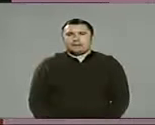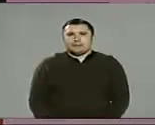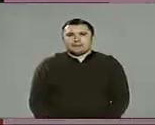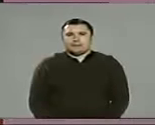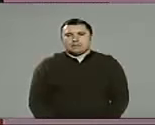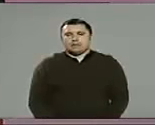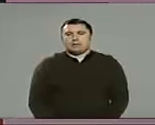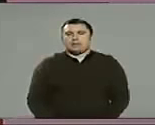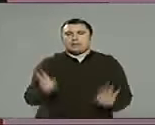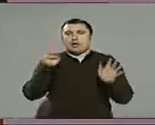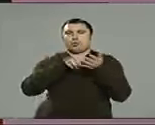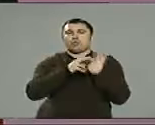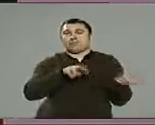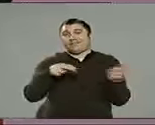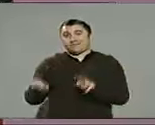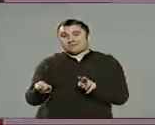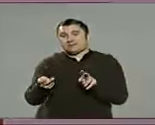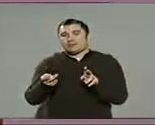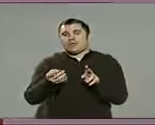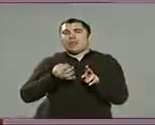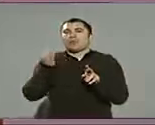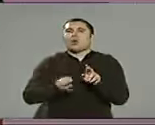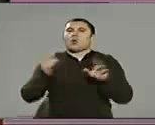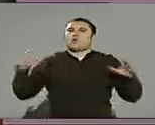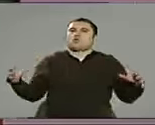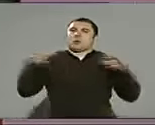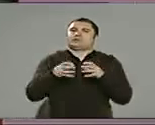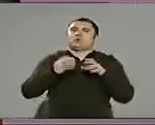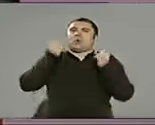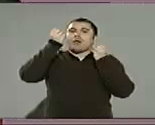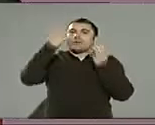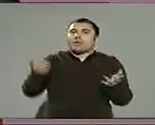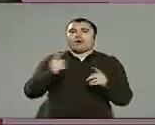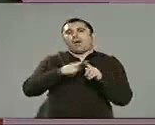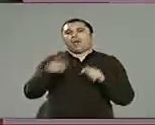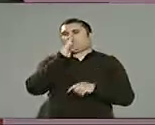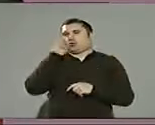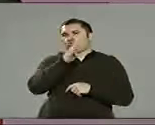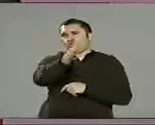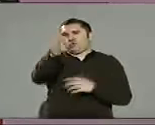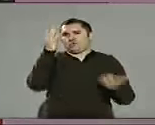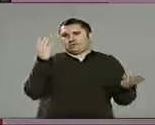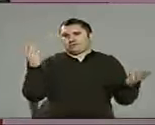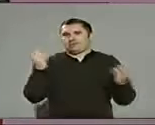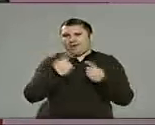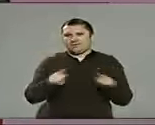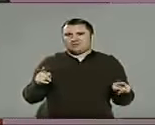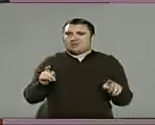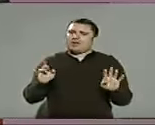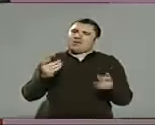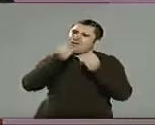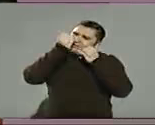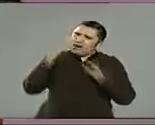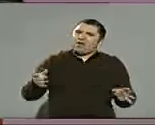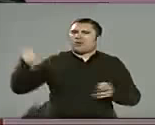Aber Politikwechsel schaffen wir nur mit einer Koalition, die ganz klar einen anderen Kurs einschlägt und eindeutige Alternativen